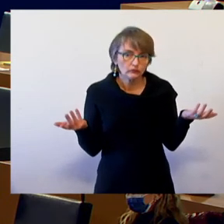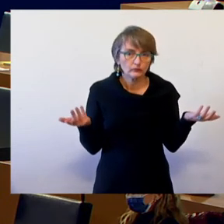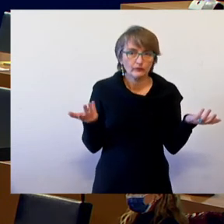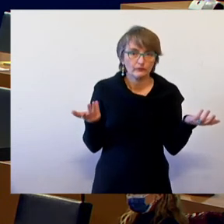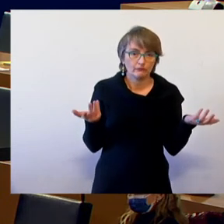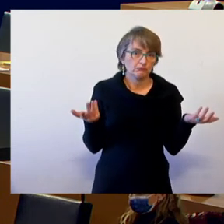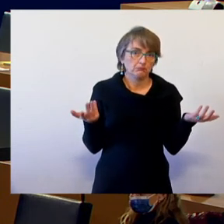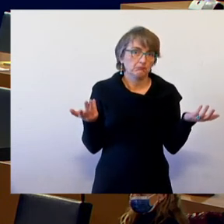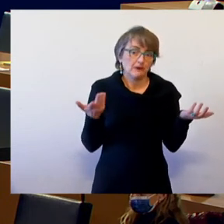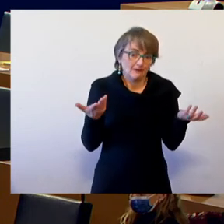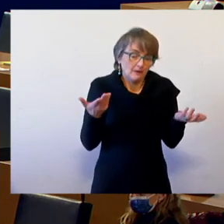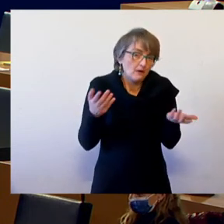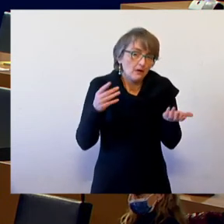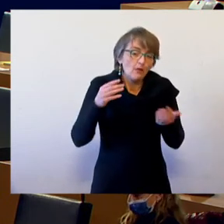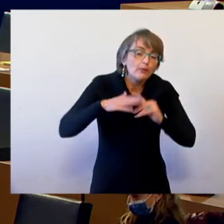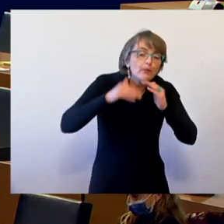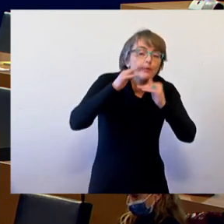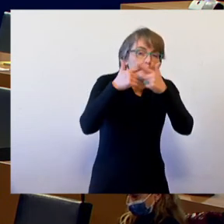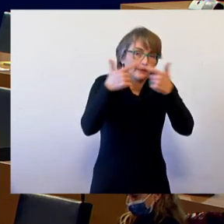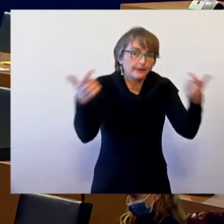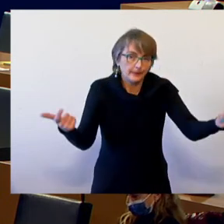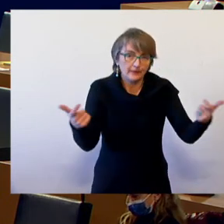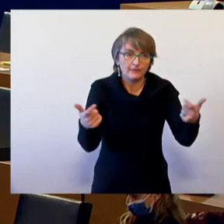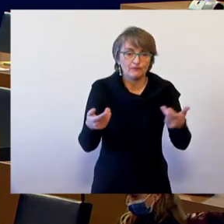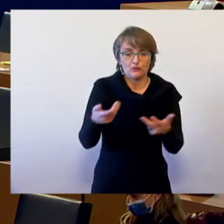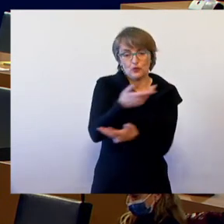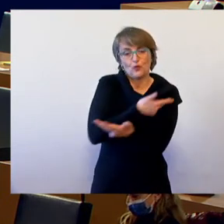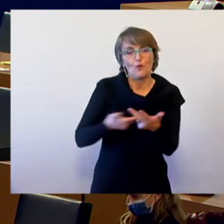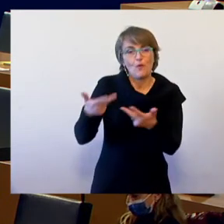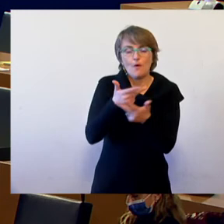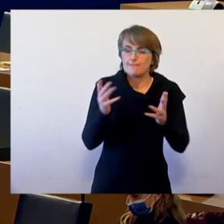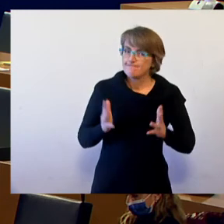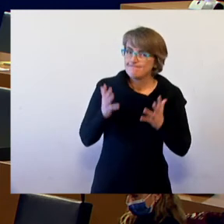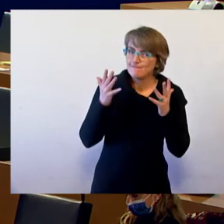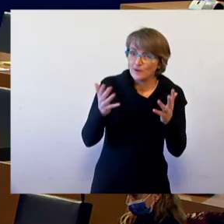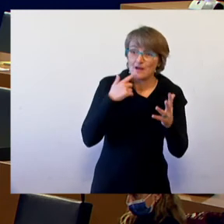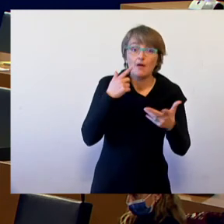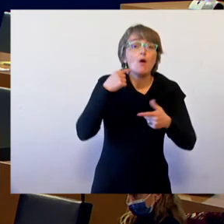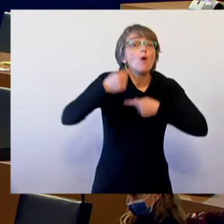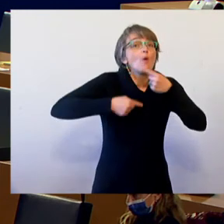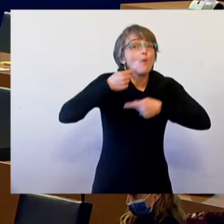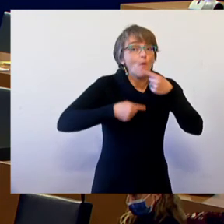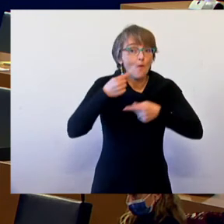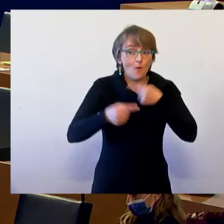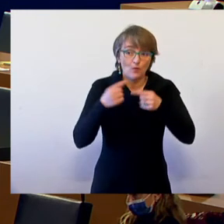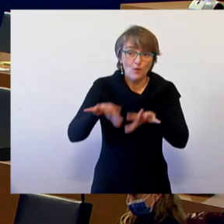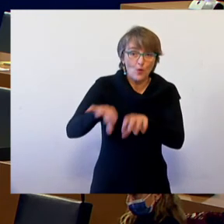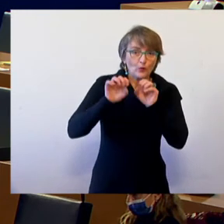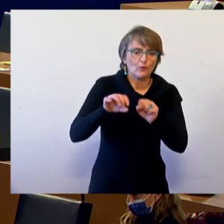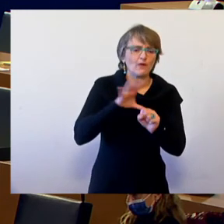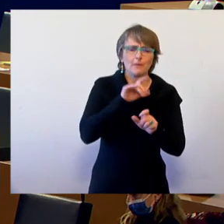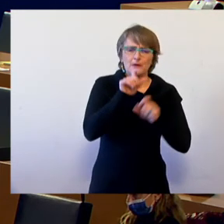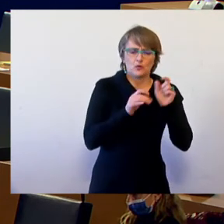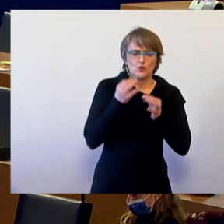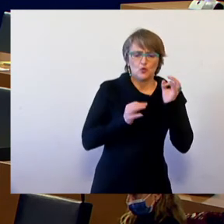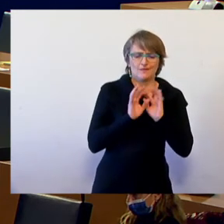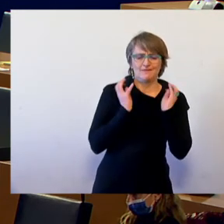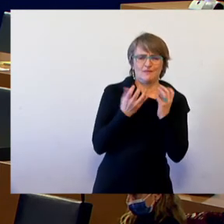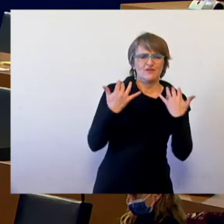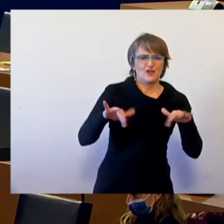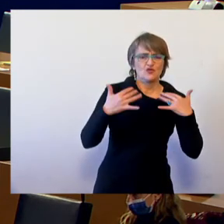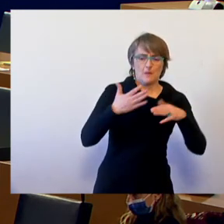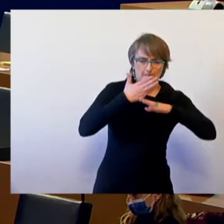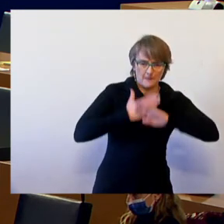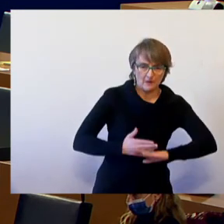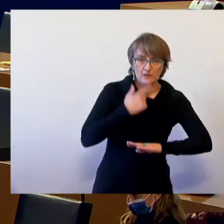sur ces chantiers. Donc voilà cette ambition. Ils sont déjà en phase de recrutement. Nous avons fait des jurys et le service sera en œuvre